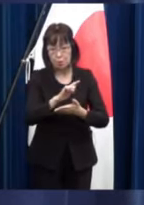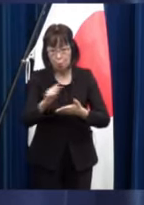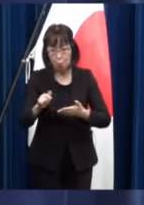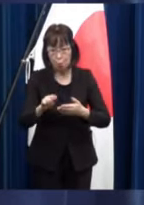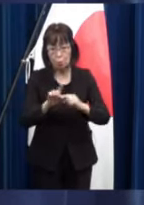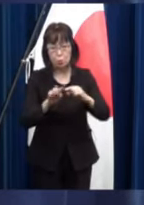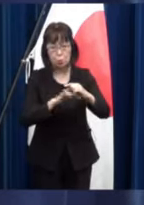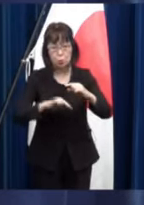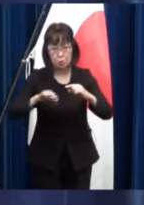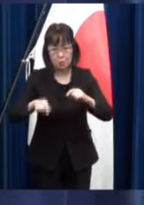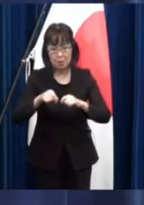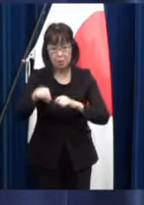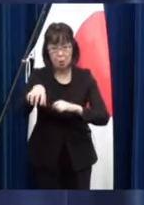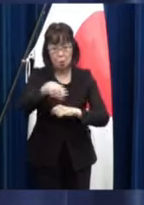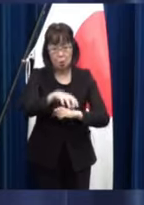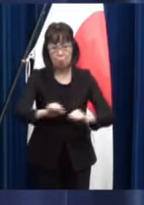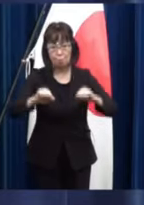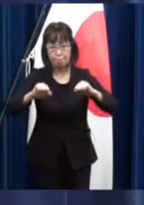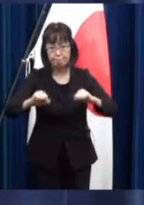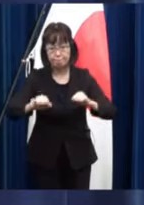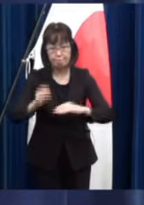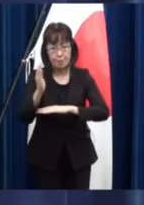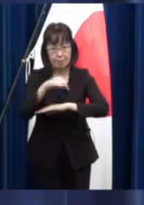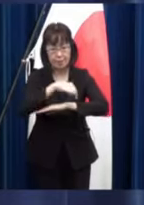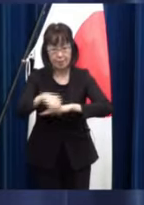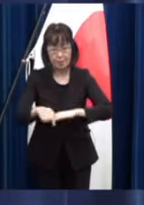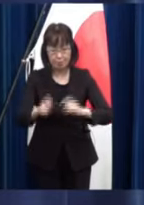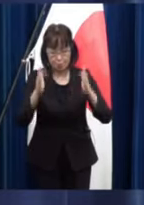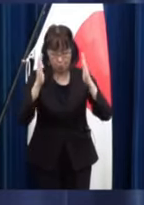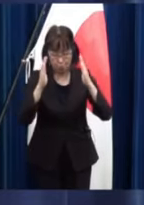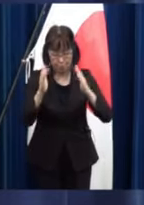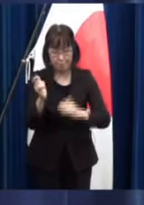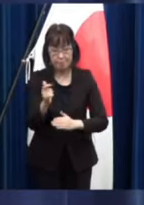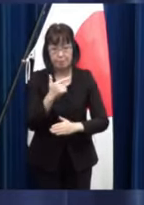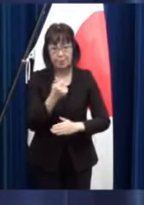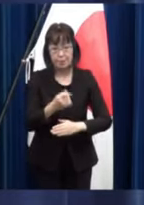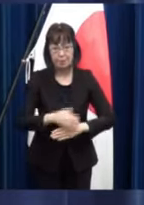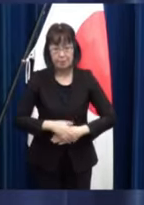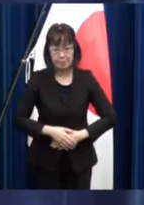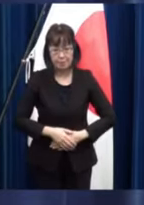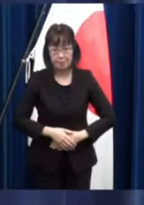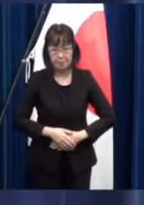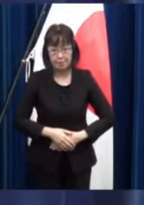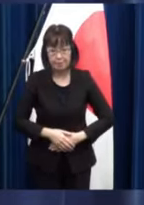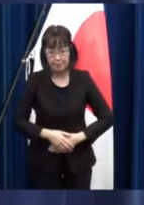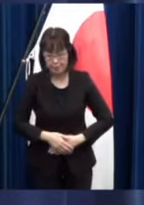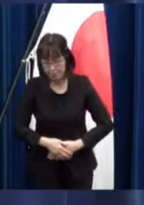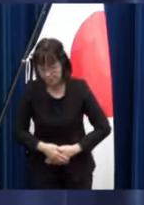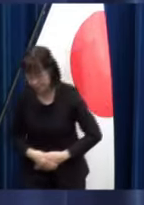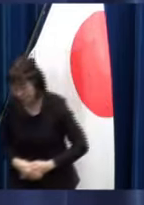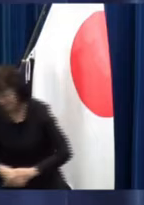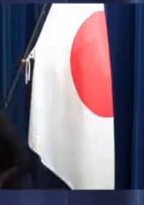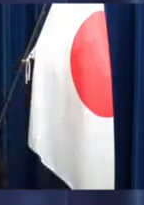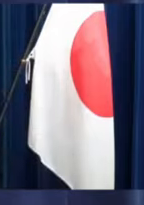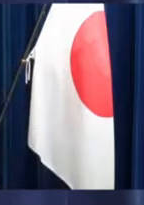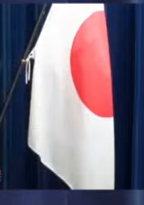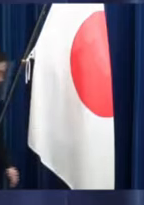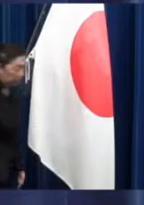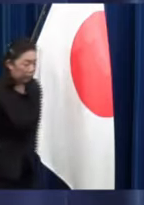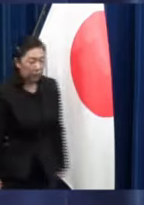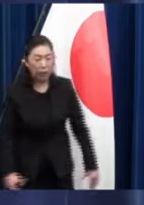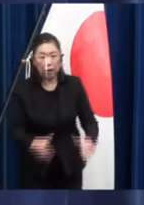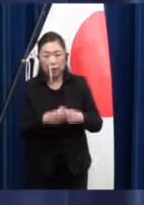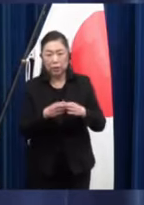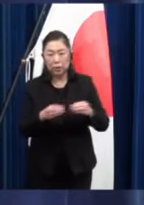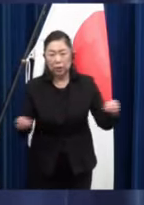を活性化するような政策をしっかり取り組んでいきたい、このように思っています。我が国の未来